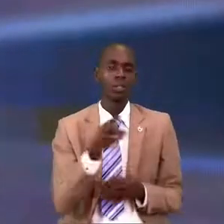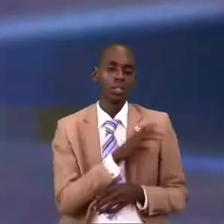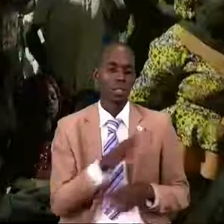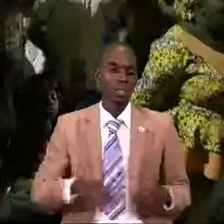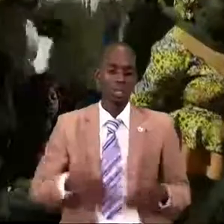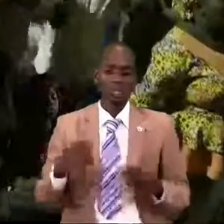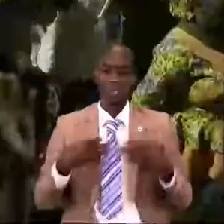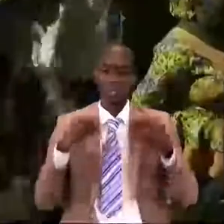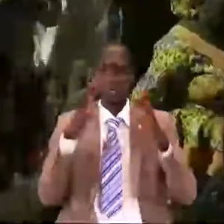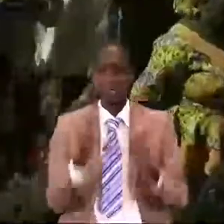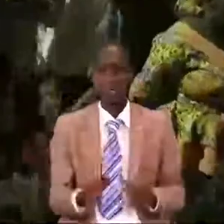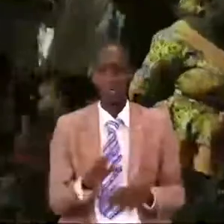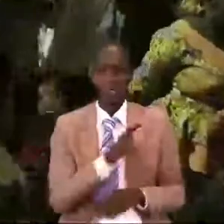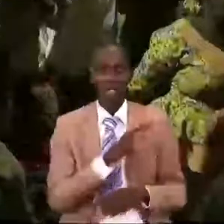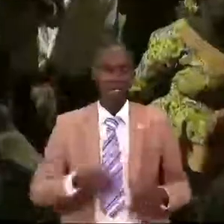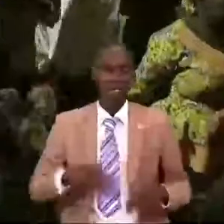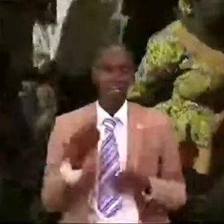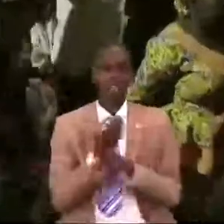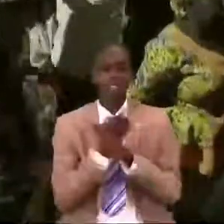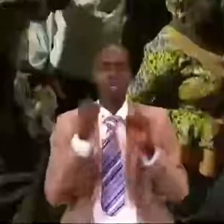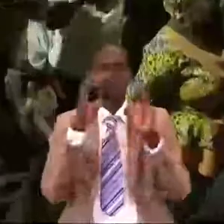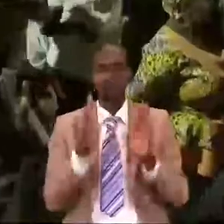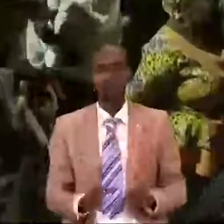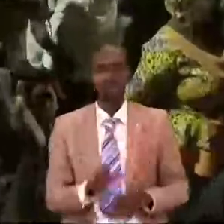Je dis, il est là ce soir.